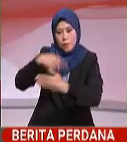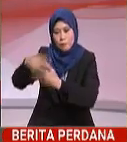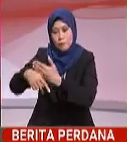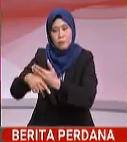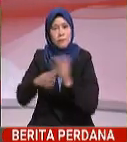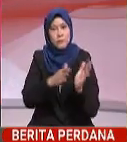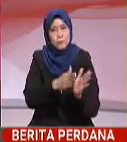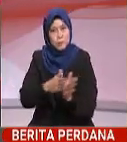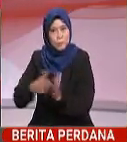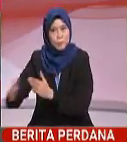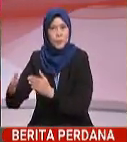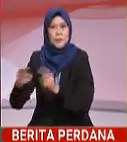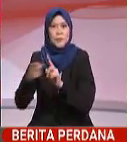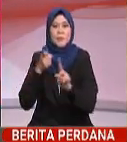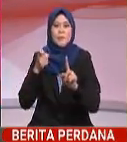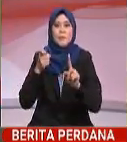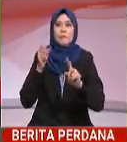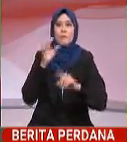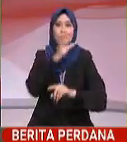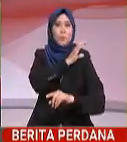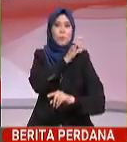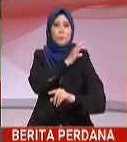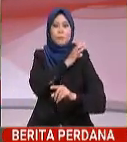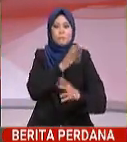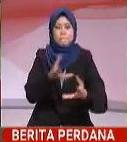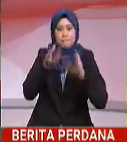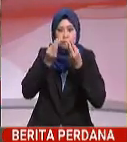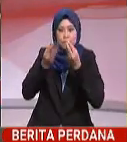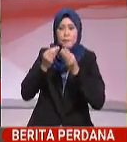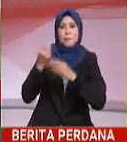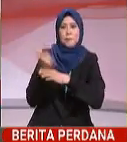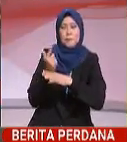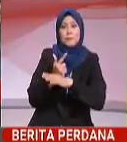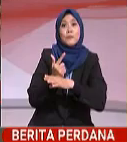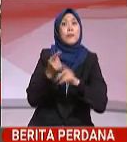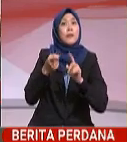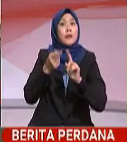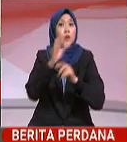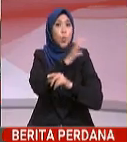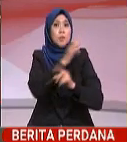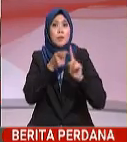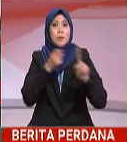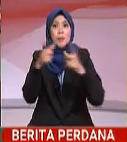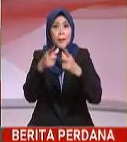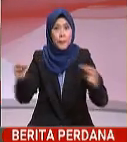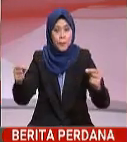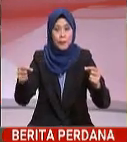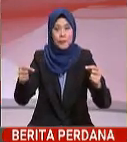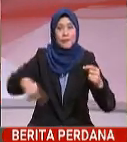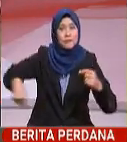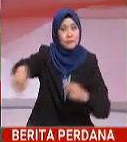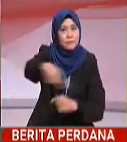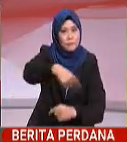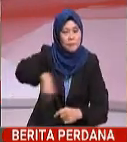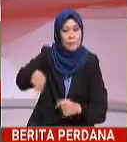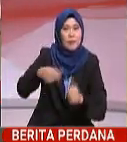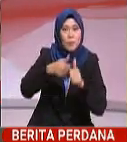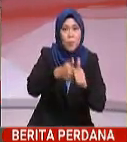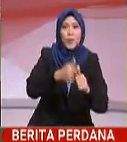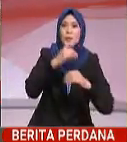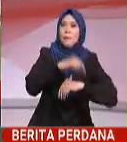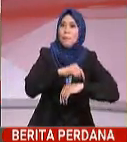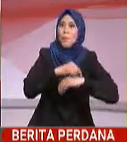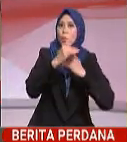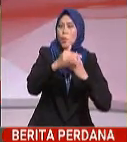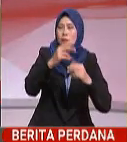yang telah dirancang oleh barisan kejurulatihan. Pengendali dari Jeput itu juga optimis anak-anak buahnya mampu menggunakan tempoh masa